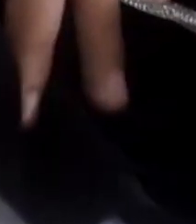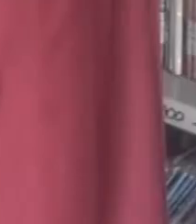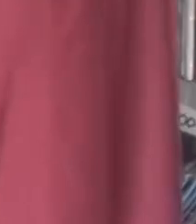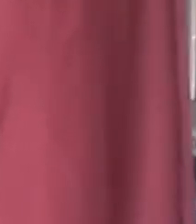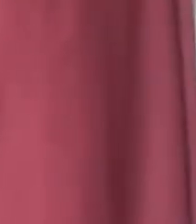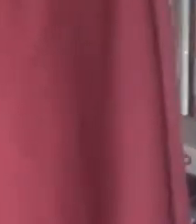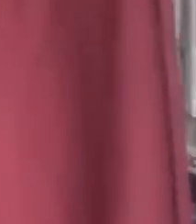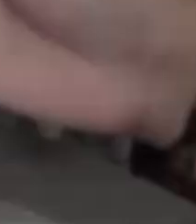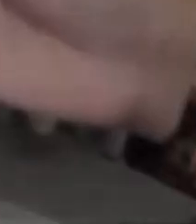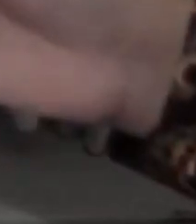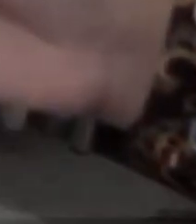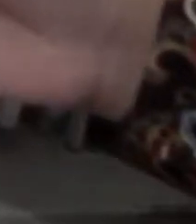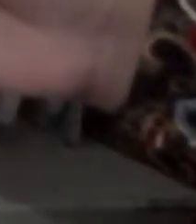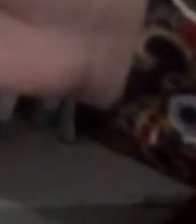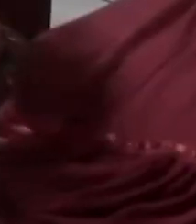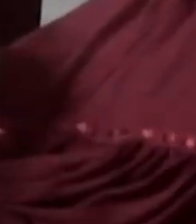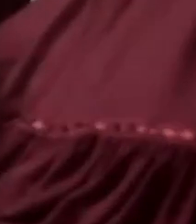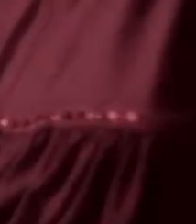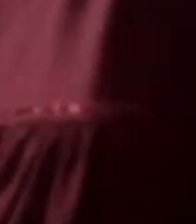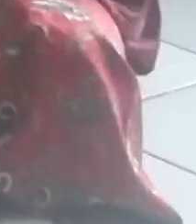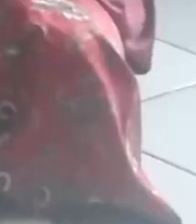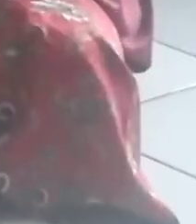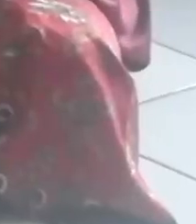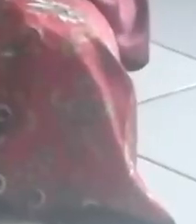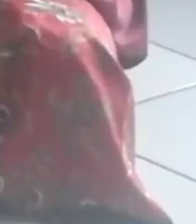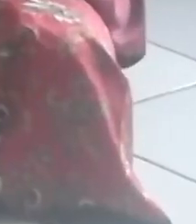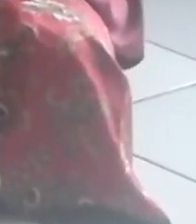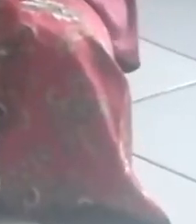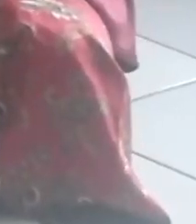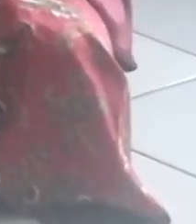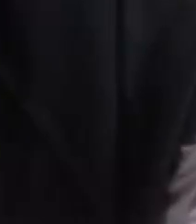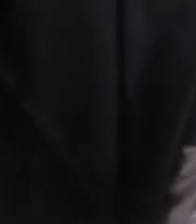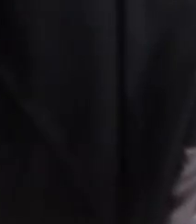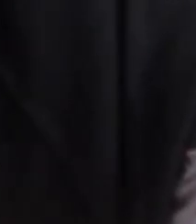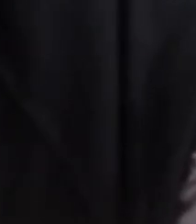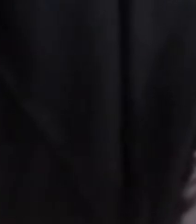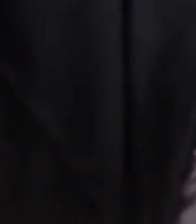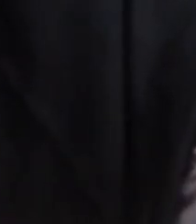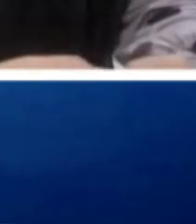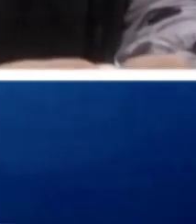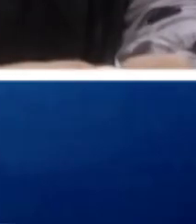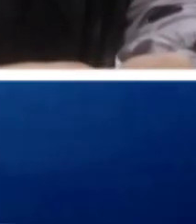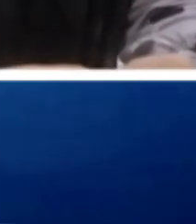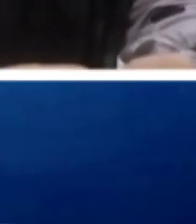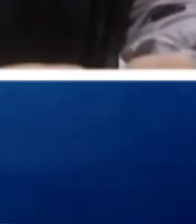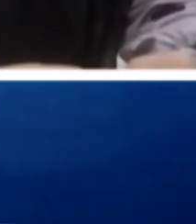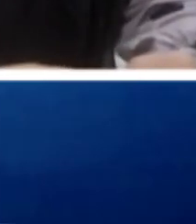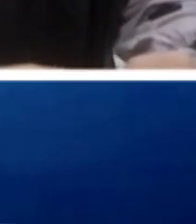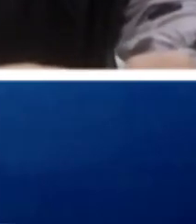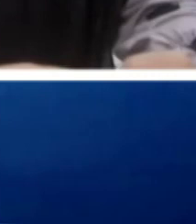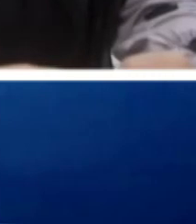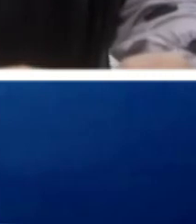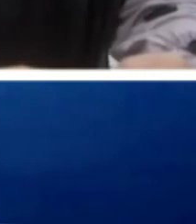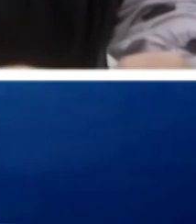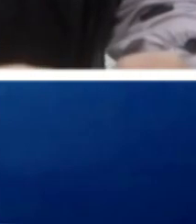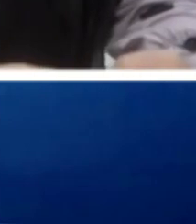menjahit, belajar di perpustakaan, serta mengasah kemampuan berbahasa asing. Aku sukanya